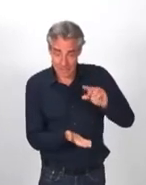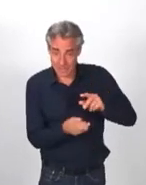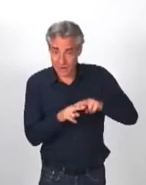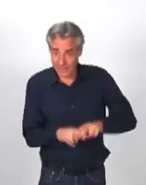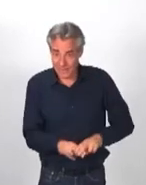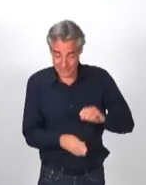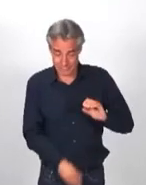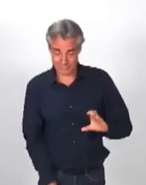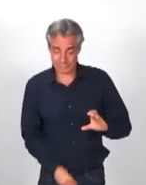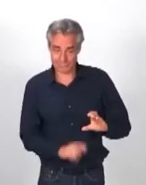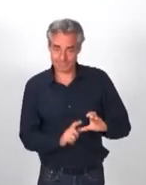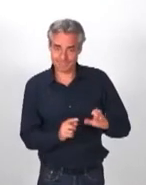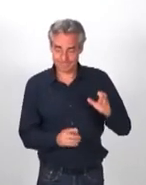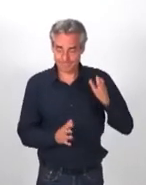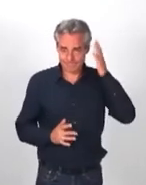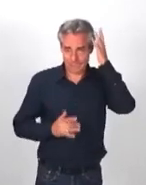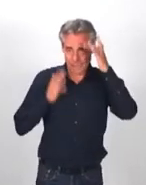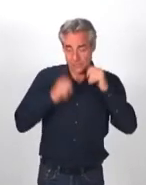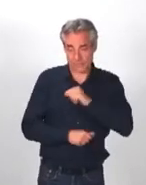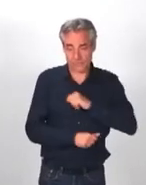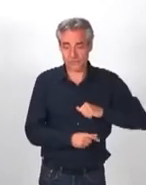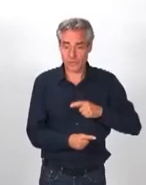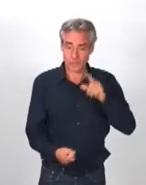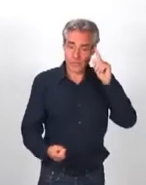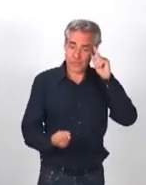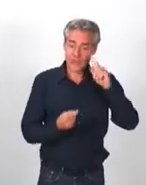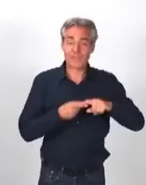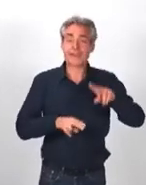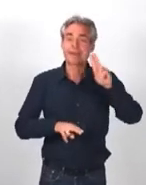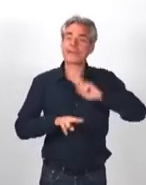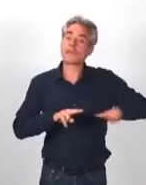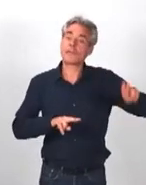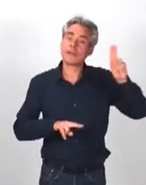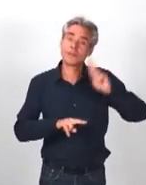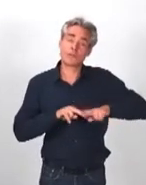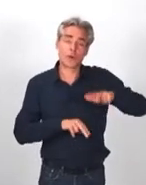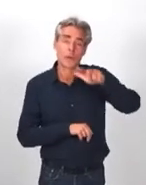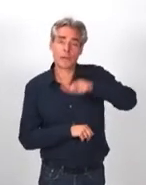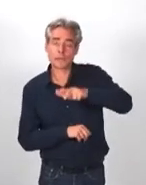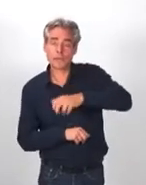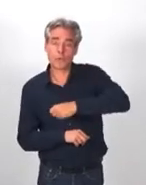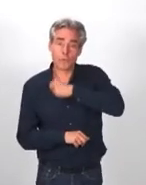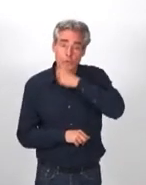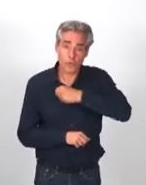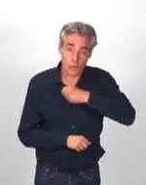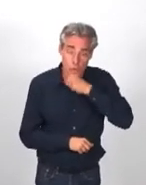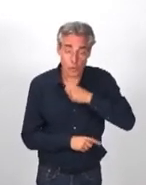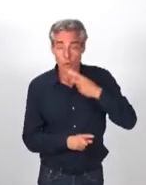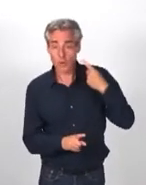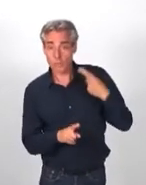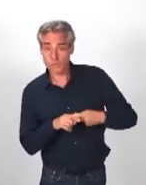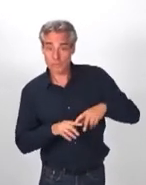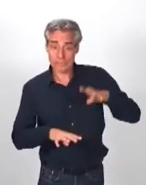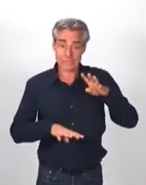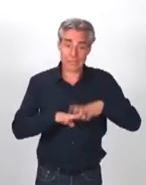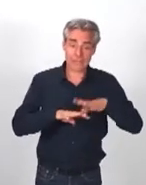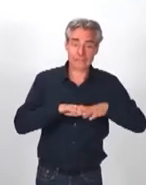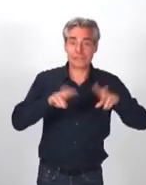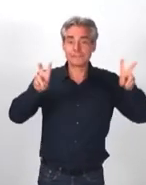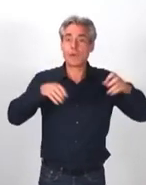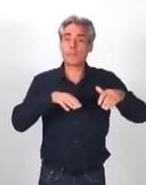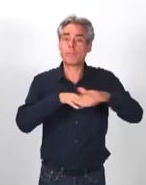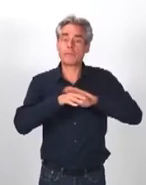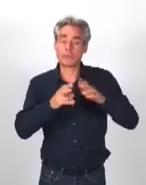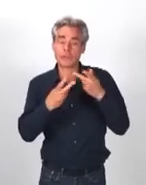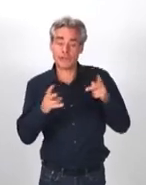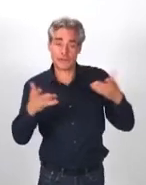particulièrement inquiétant sur tout ce qui concerne la rénovation urbaine et sur les quartiers politiques de la ville, puisque là